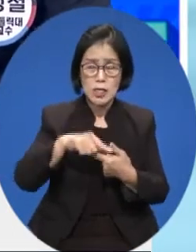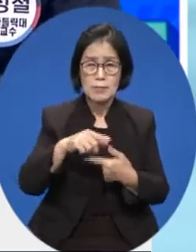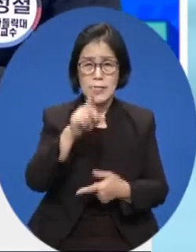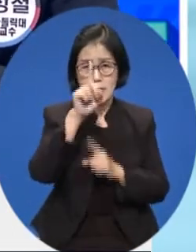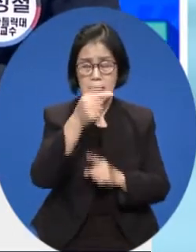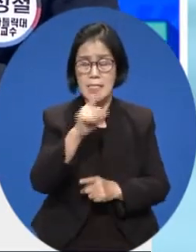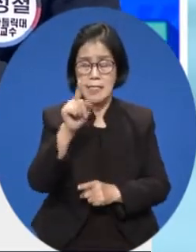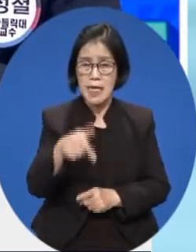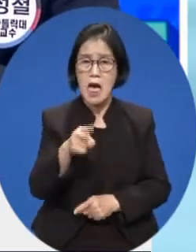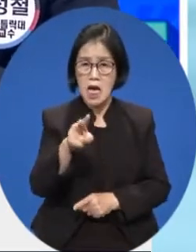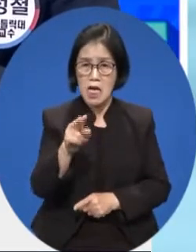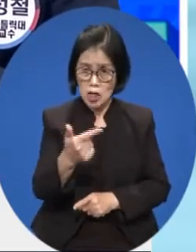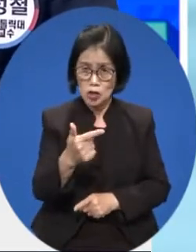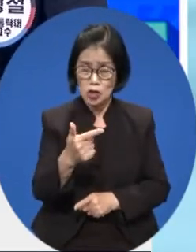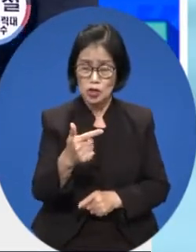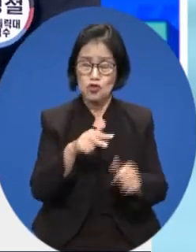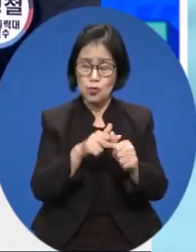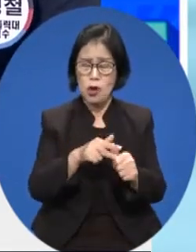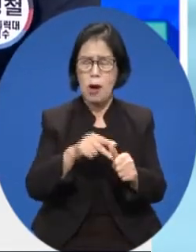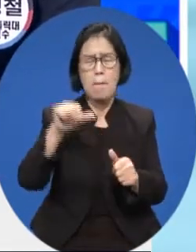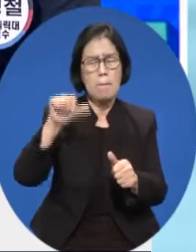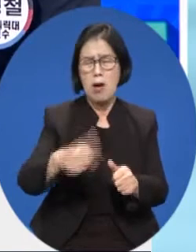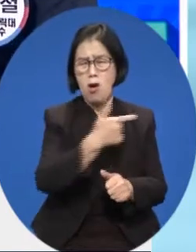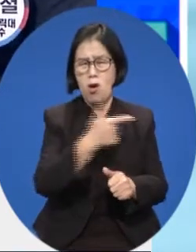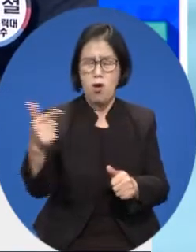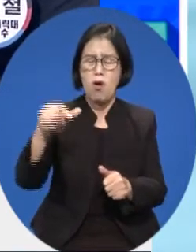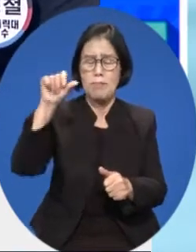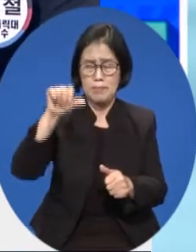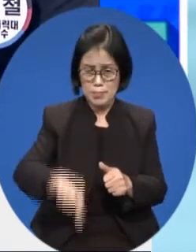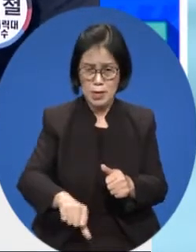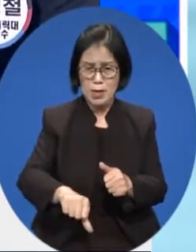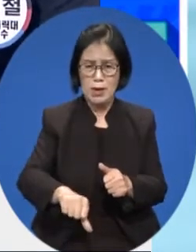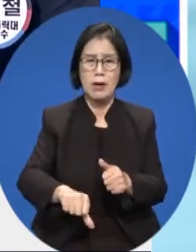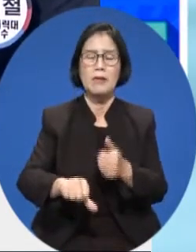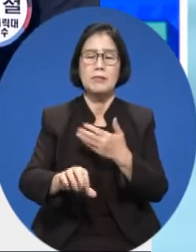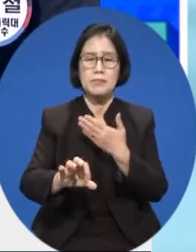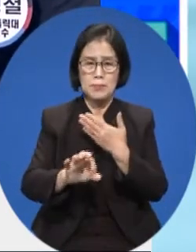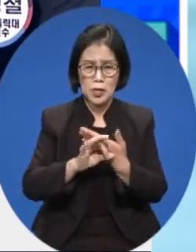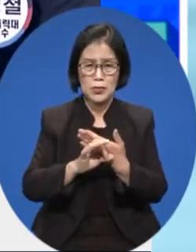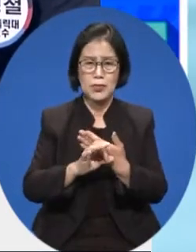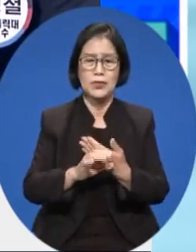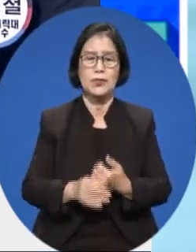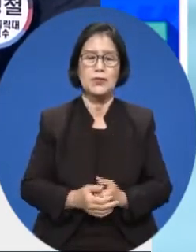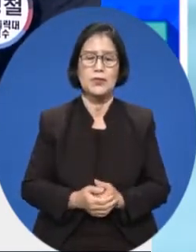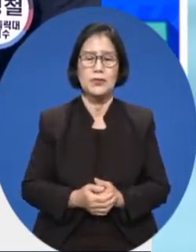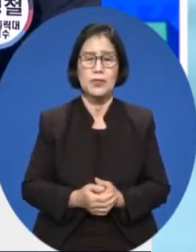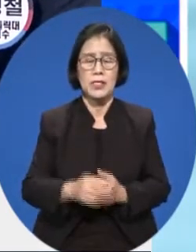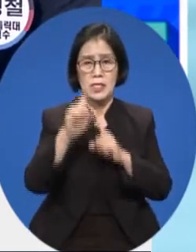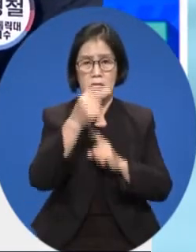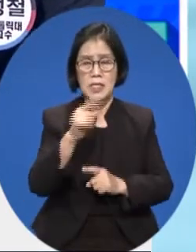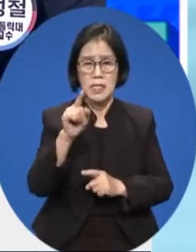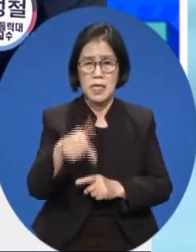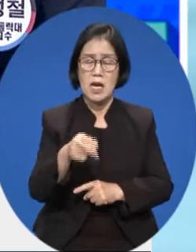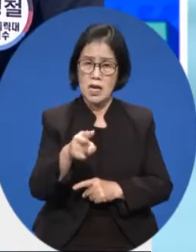정말 참패 수준의 어 득표율을 획득을 한다면 저는 이낙연 오버가